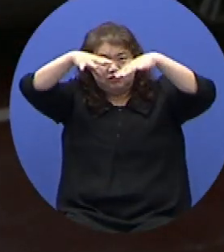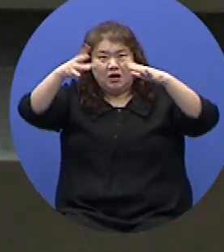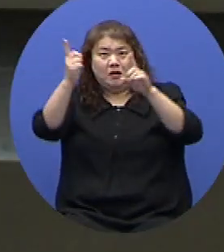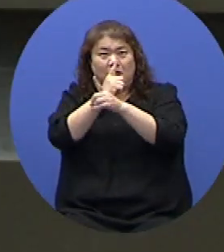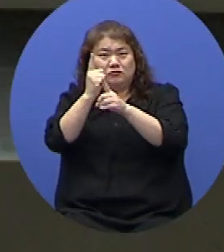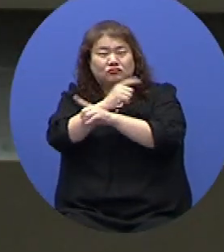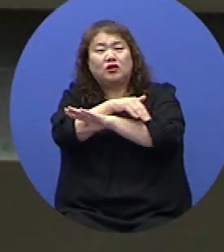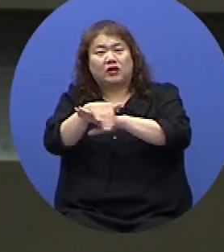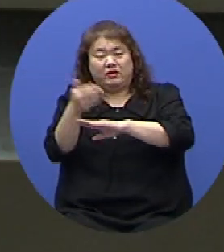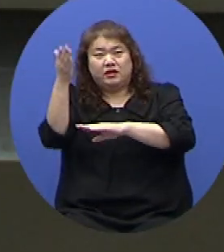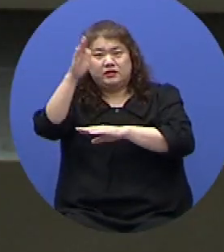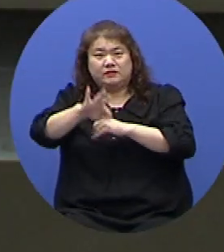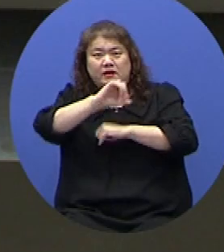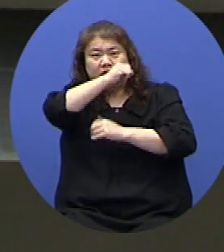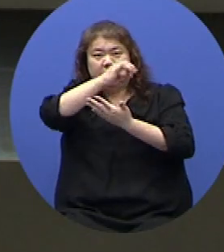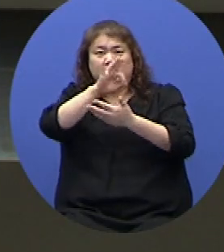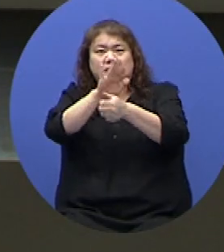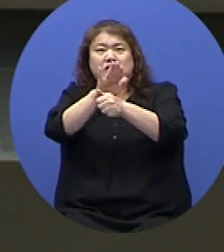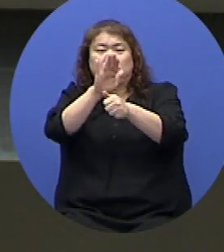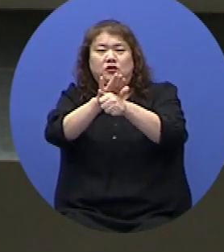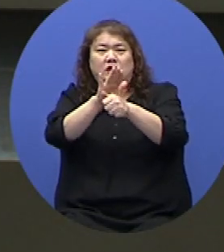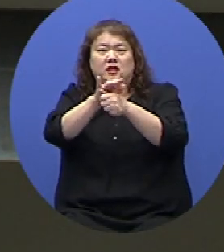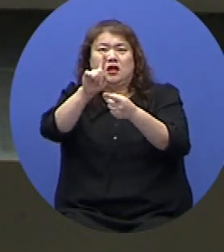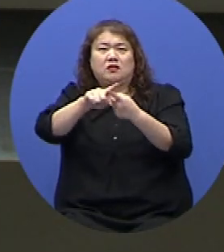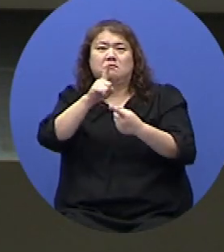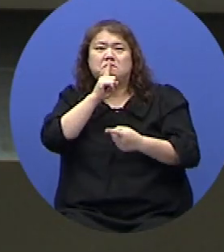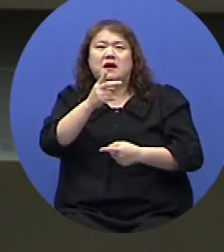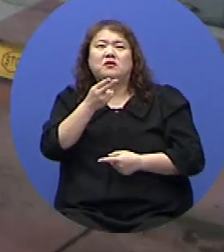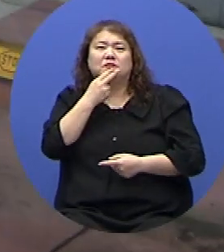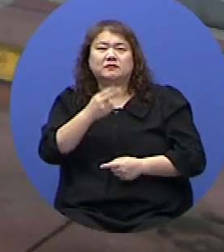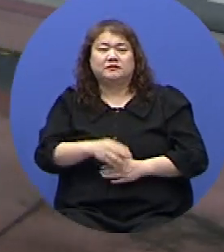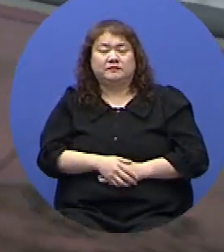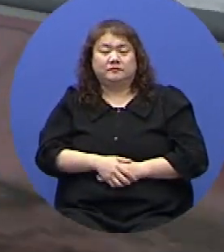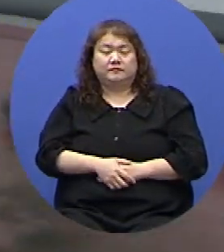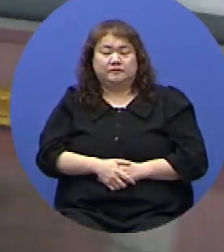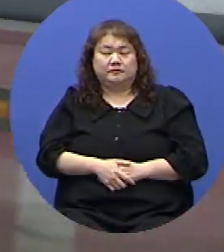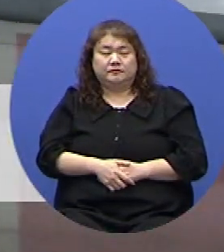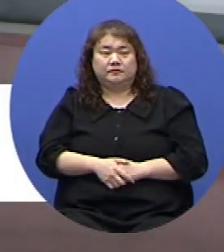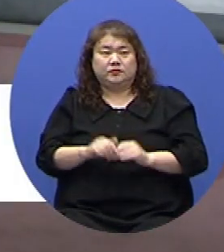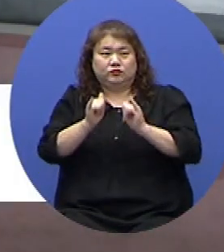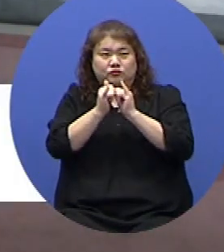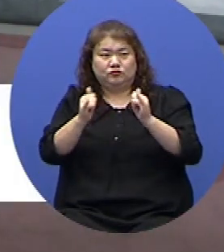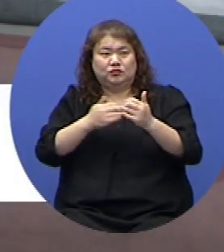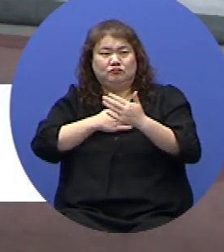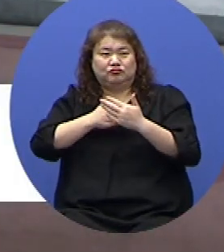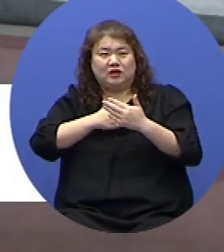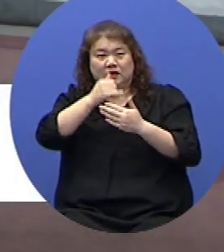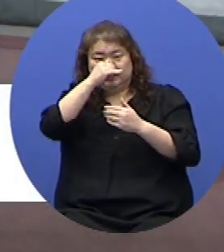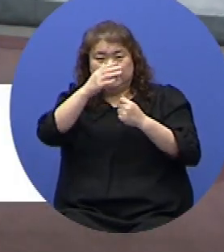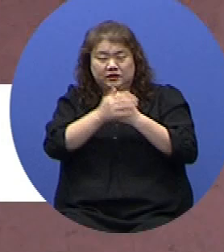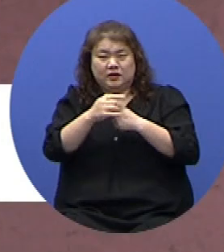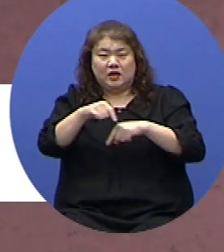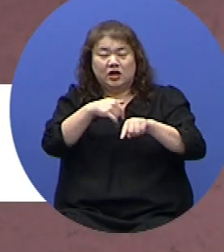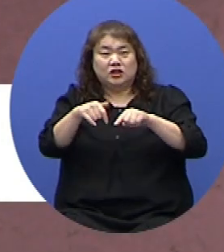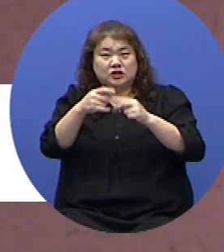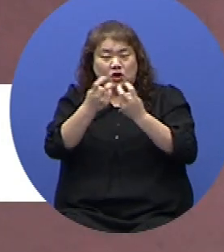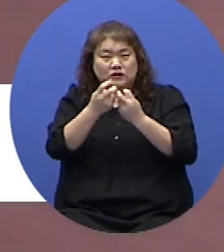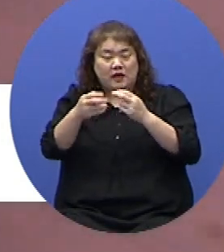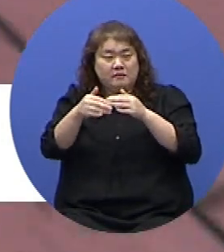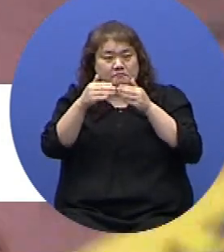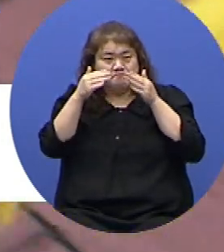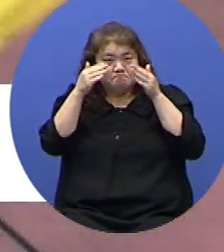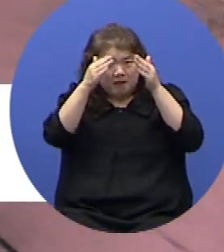유도한다는 계획이지만 예산 지원에 대한 언급도 없습니다. 국민들이 불안을 하고 있으니까 정책 방향만 우선은